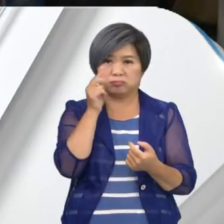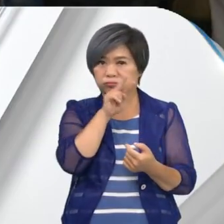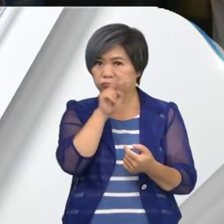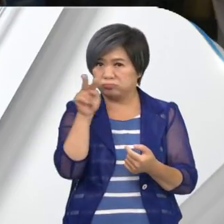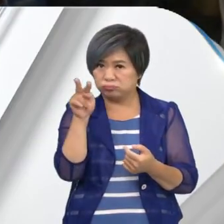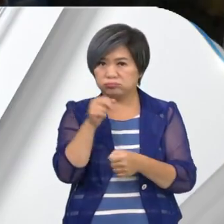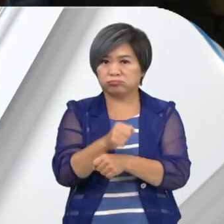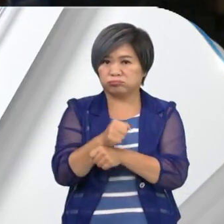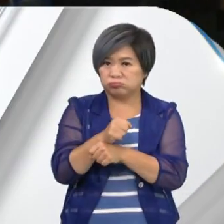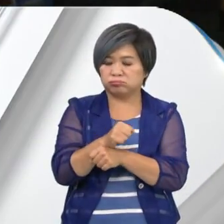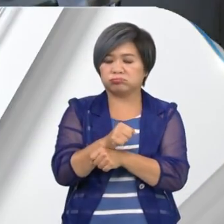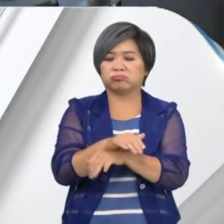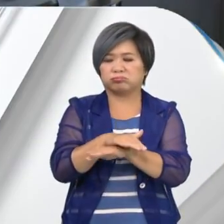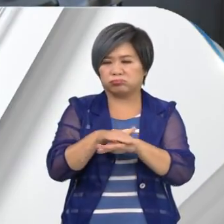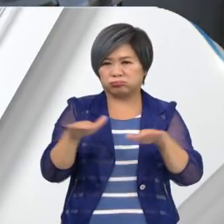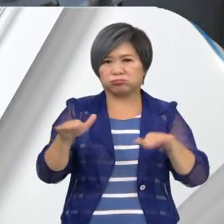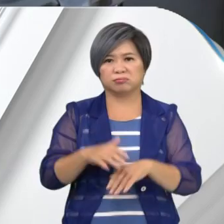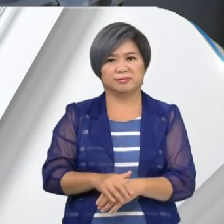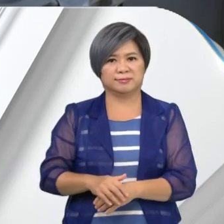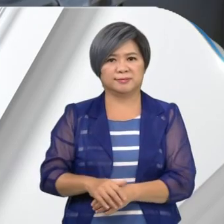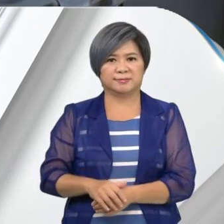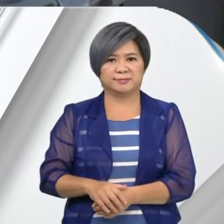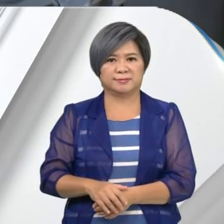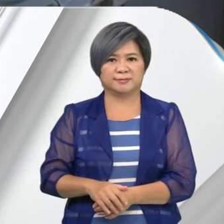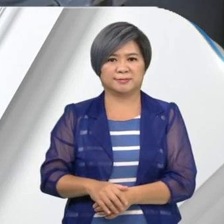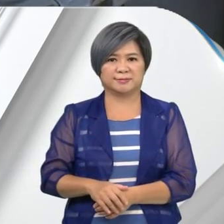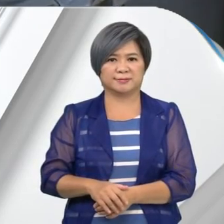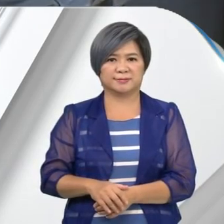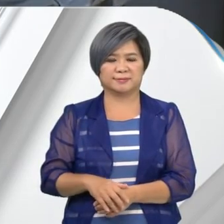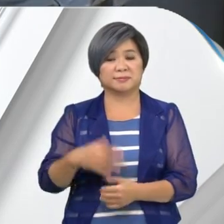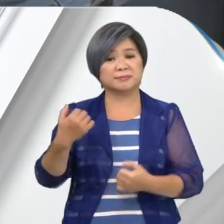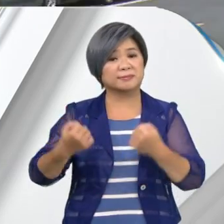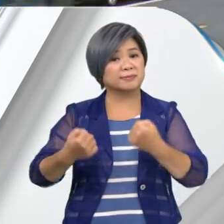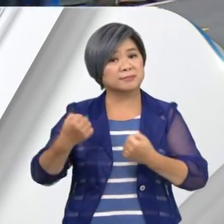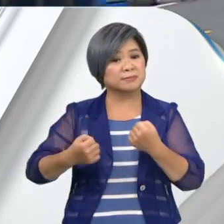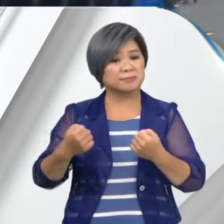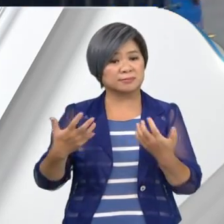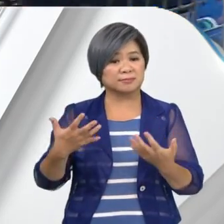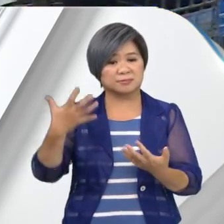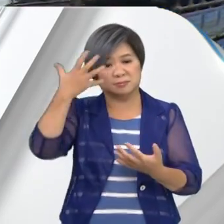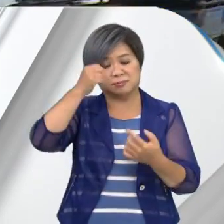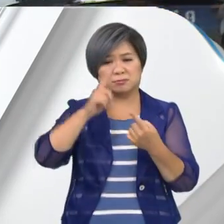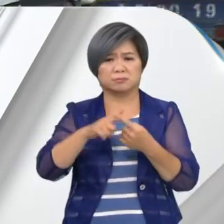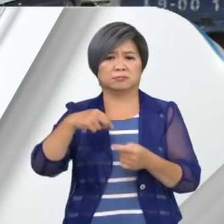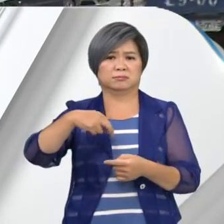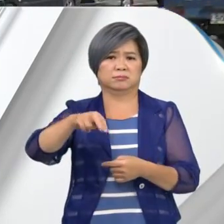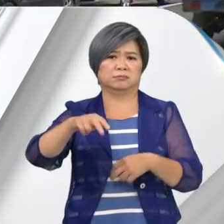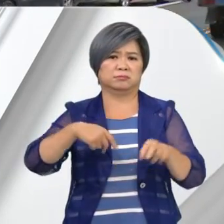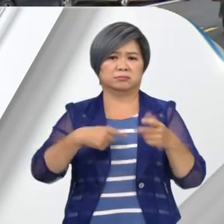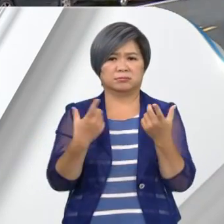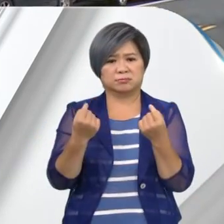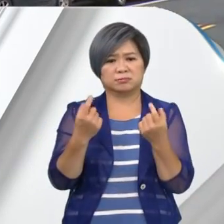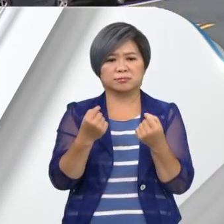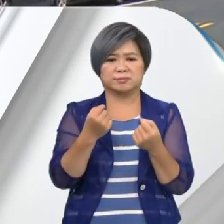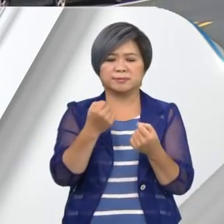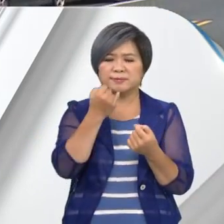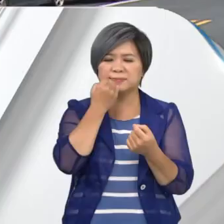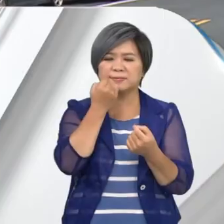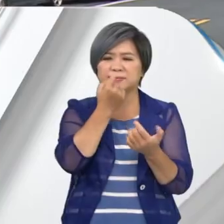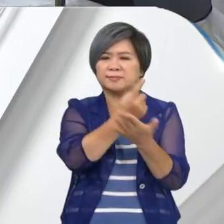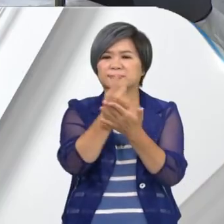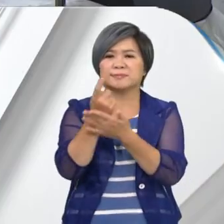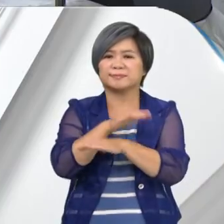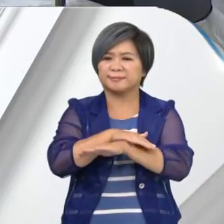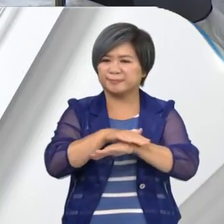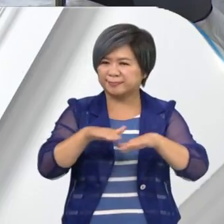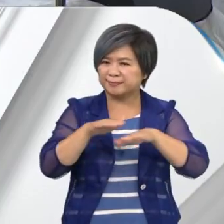来注意到了安全。本列到时下人也好，按路应该行路也好，能够平平